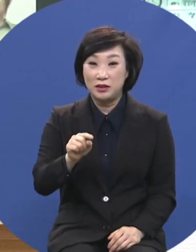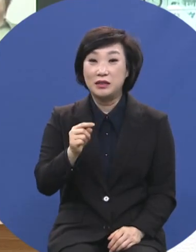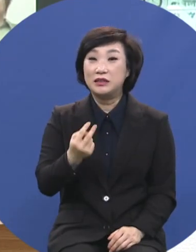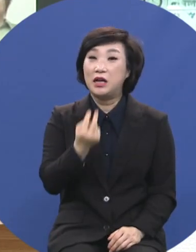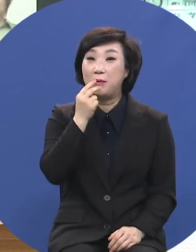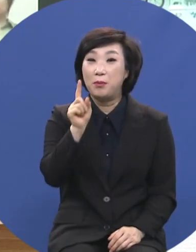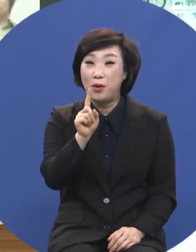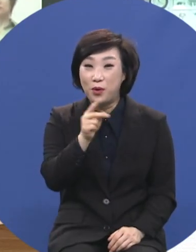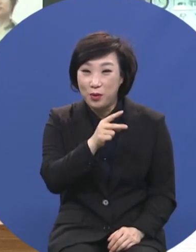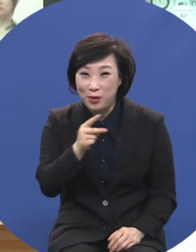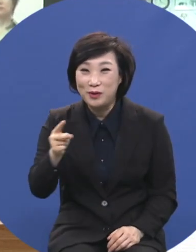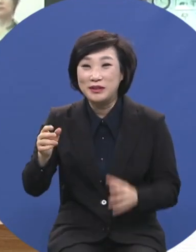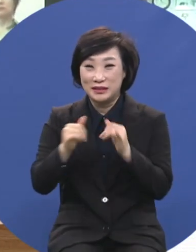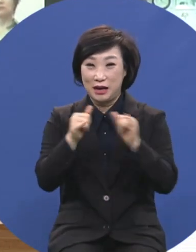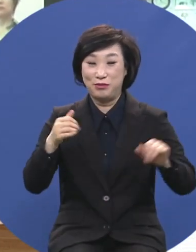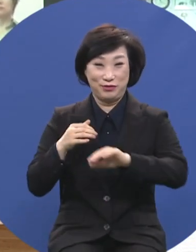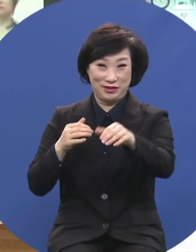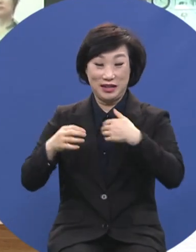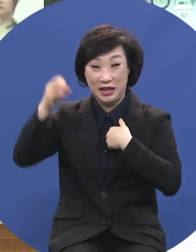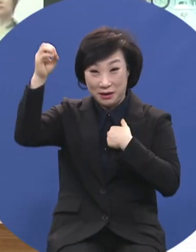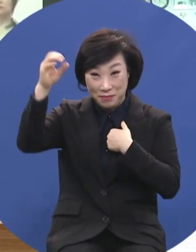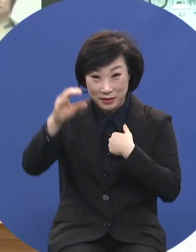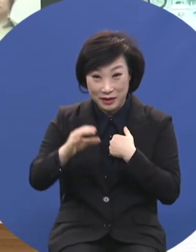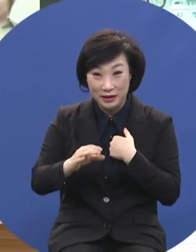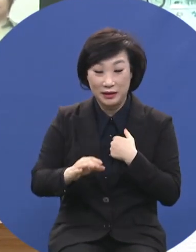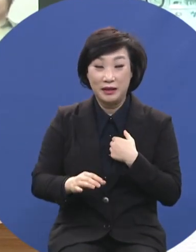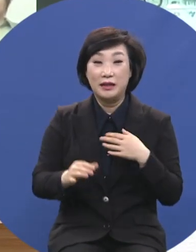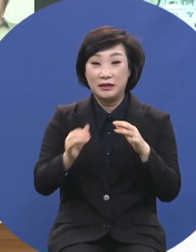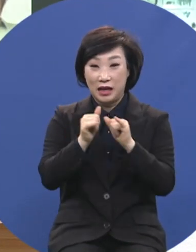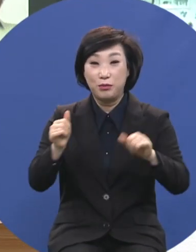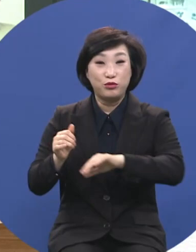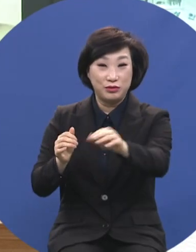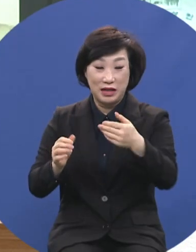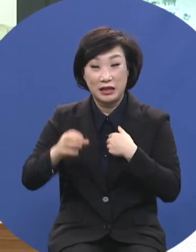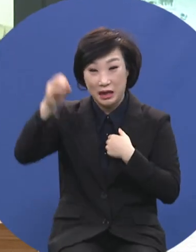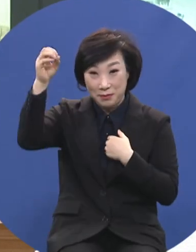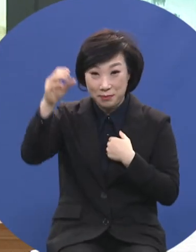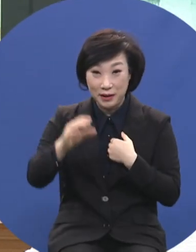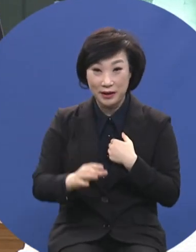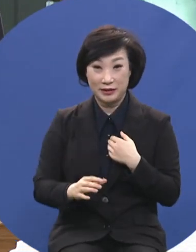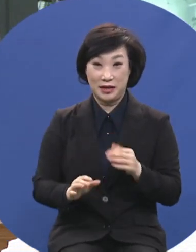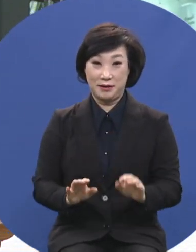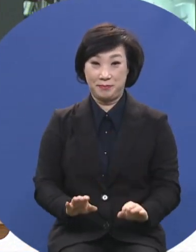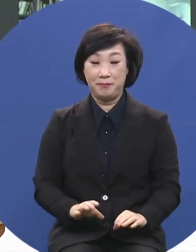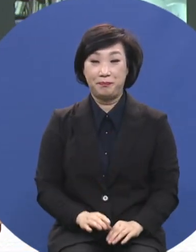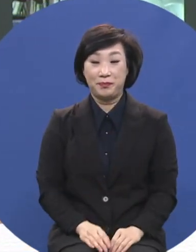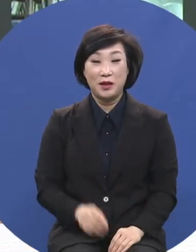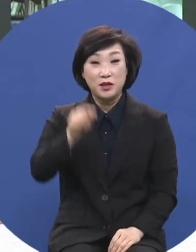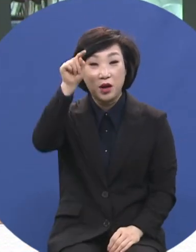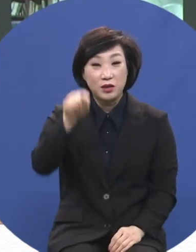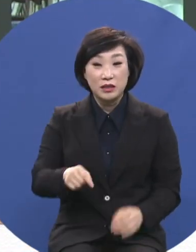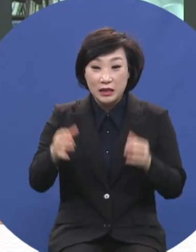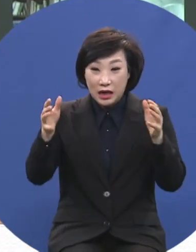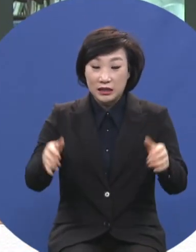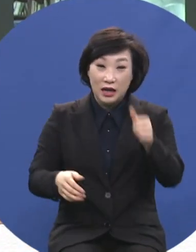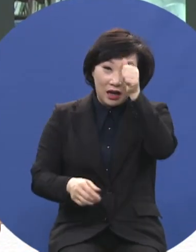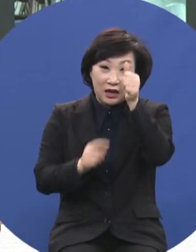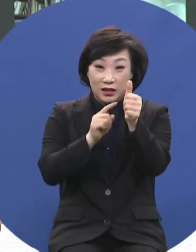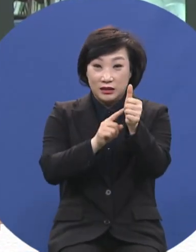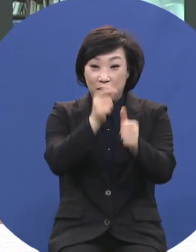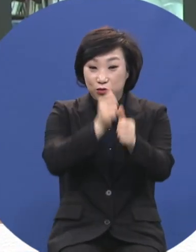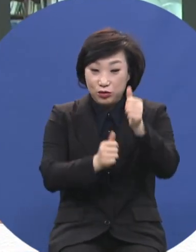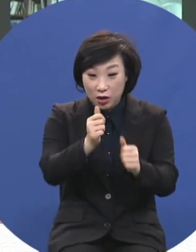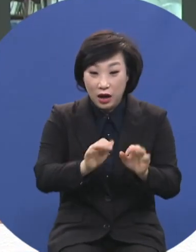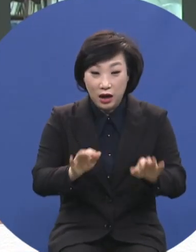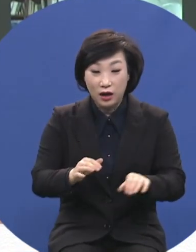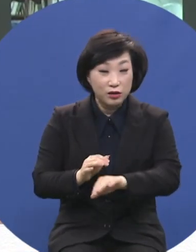이 생명은 사람들의 빛이라. 사람들의 빛이라. 자, 천지간에 아담 이후에